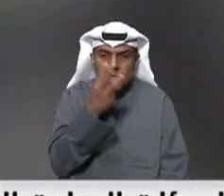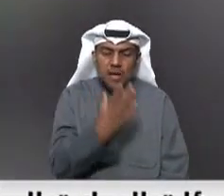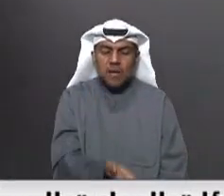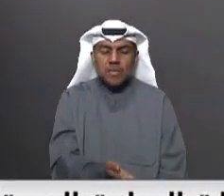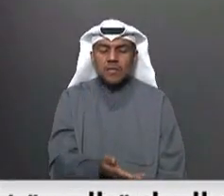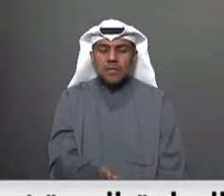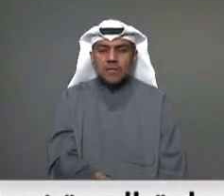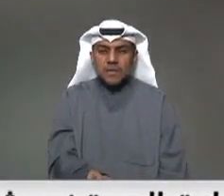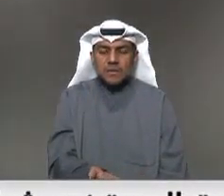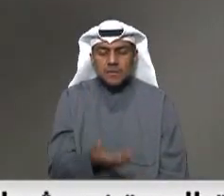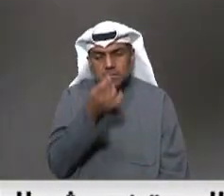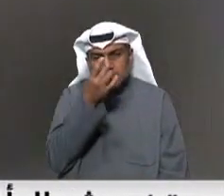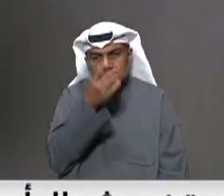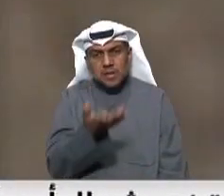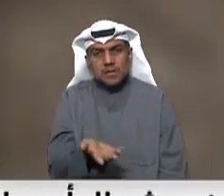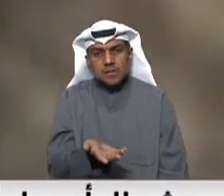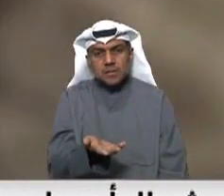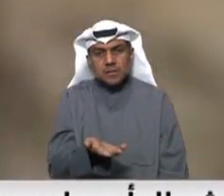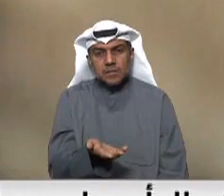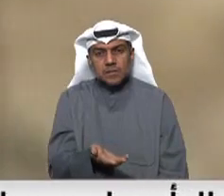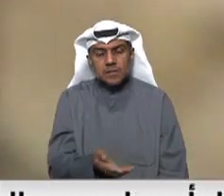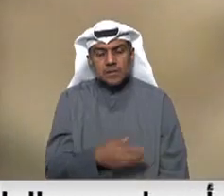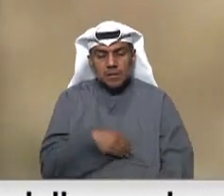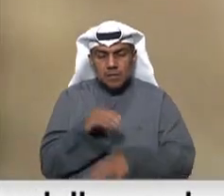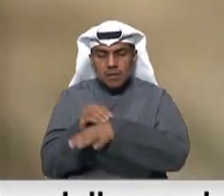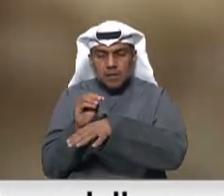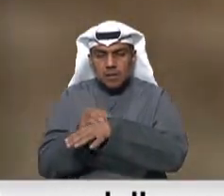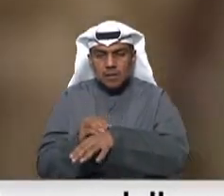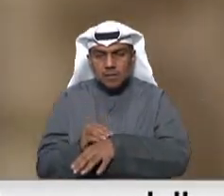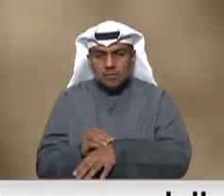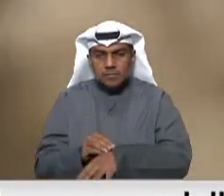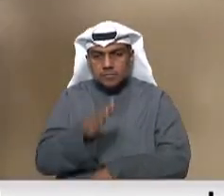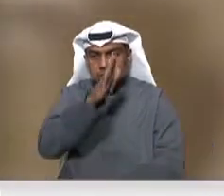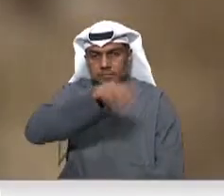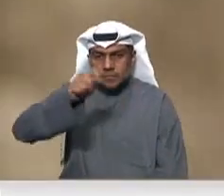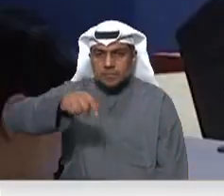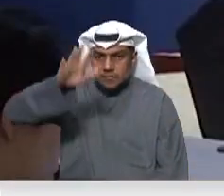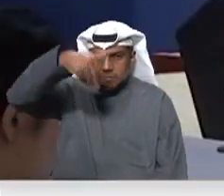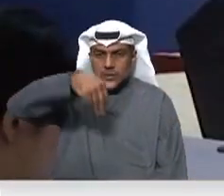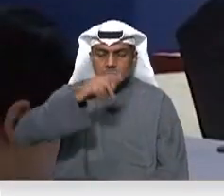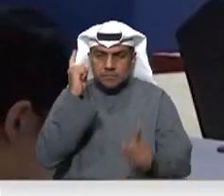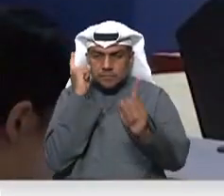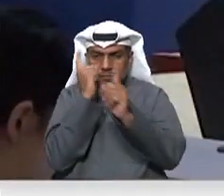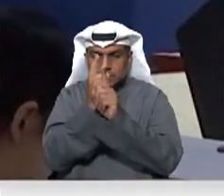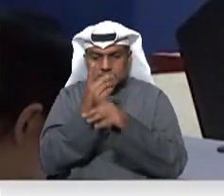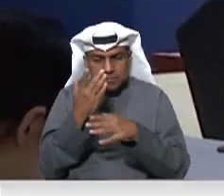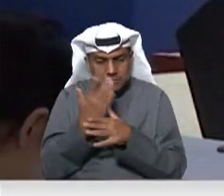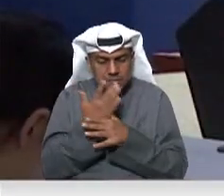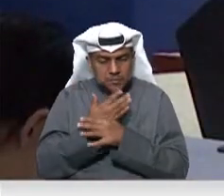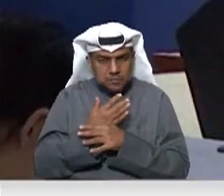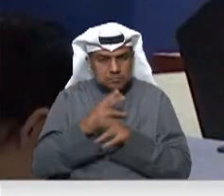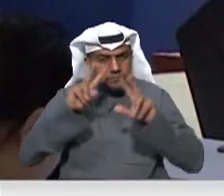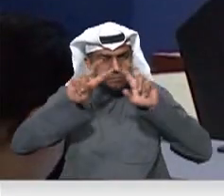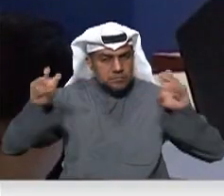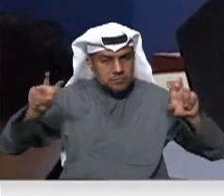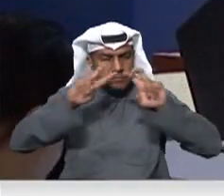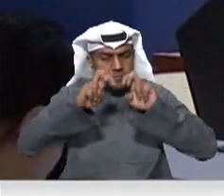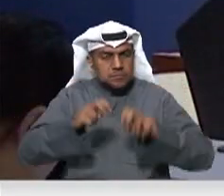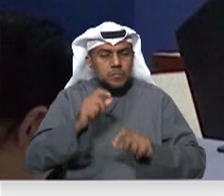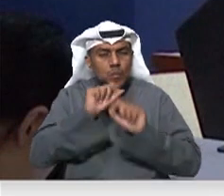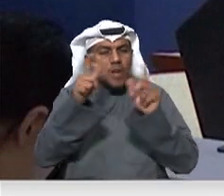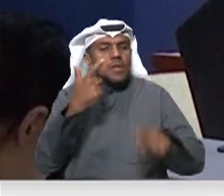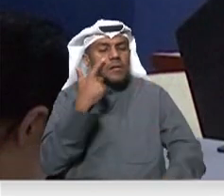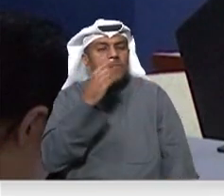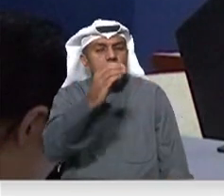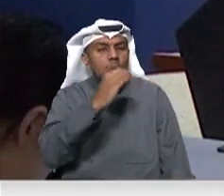استدعت القائمه بالاعمال الباكستاني في طهران لتقديم توضيح وفي خضم التوترات الحاليه عرضت